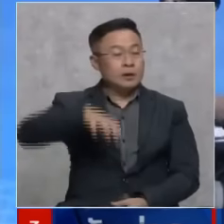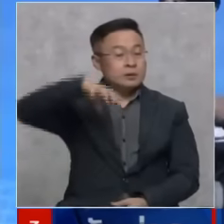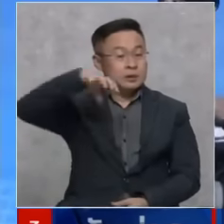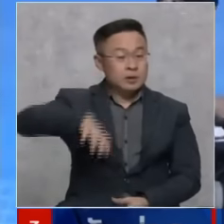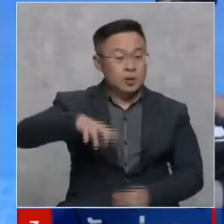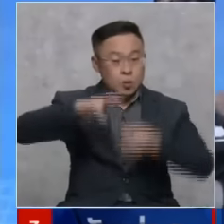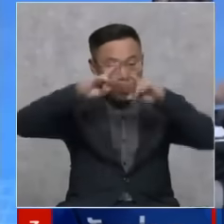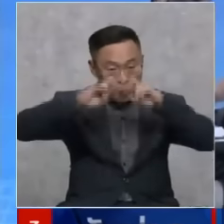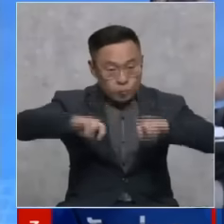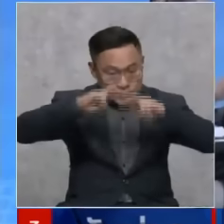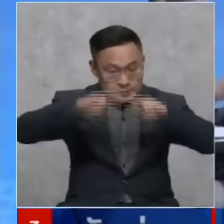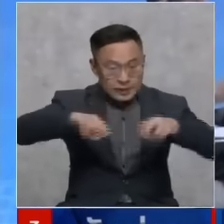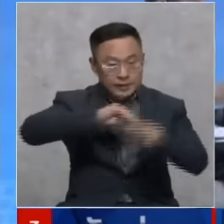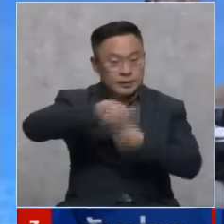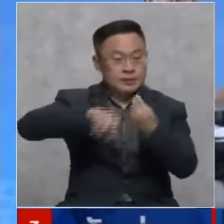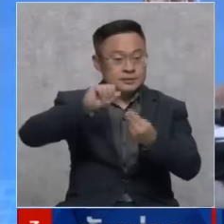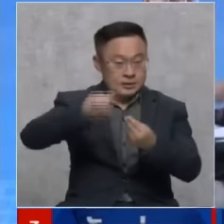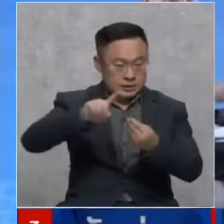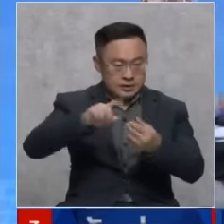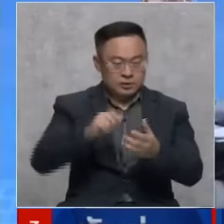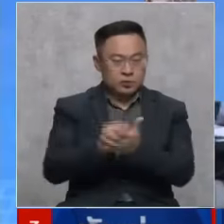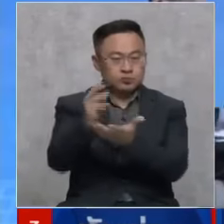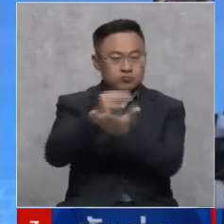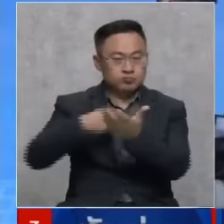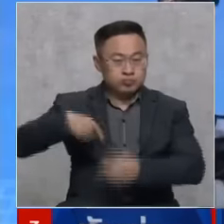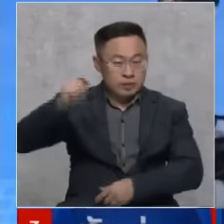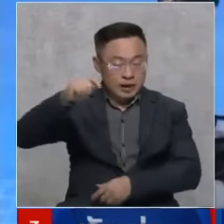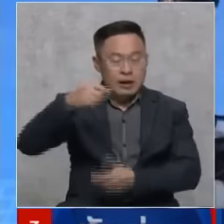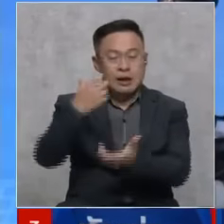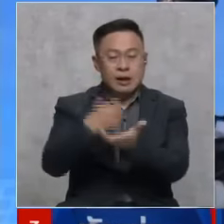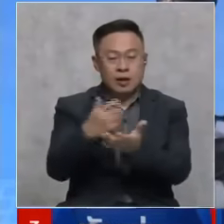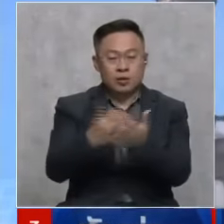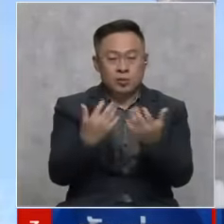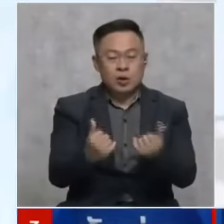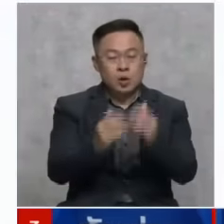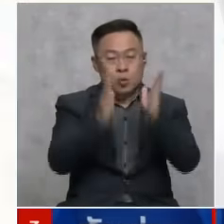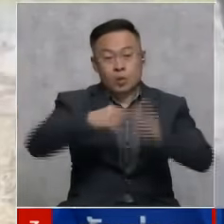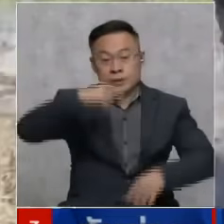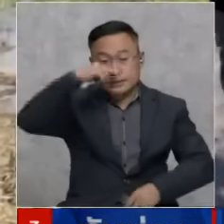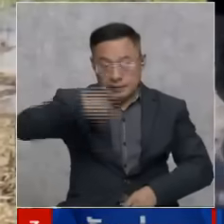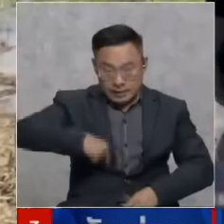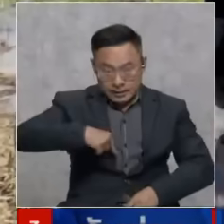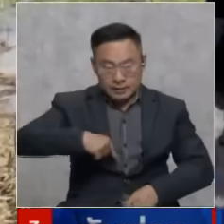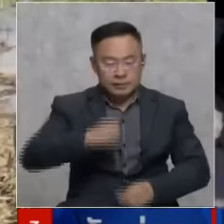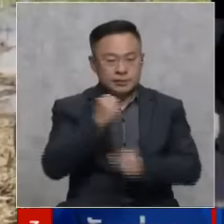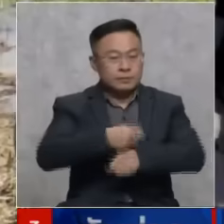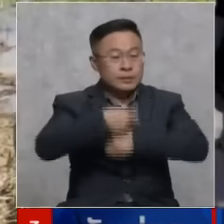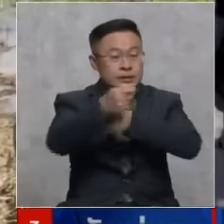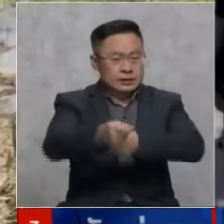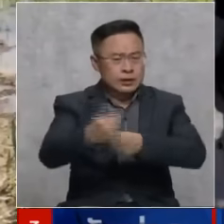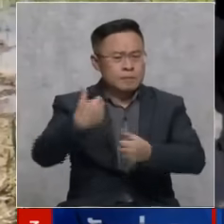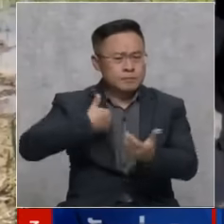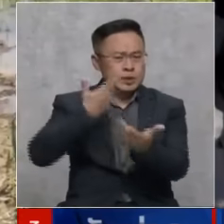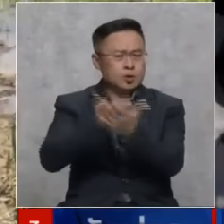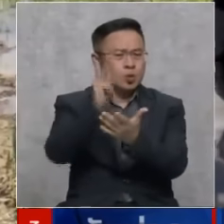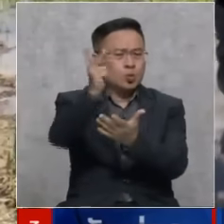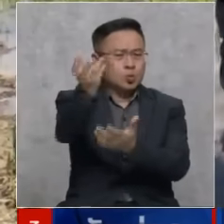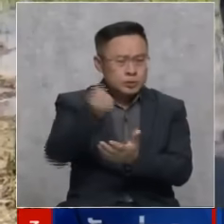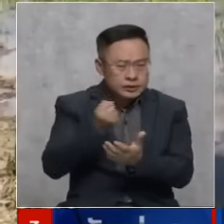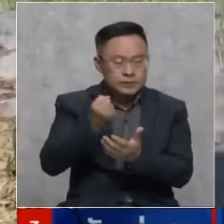จป่วยอึ้งภากรระบุเกษตรกรไทยมีหนี้เฉลี่ยมากถึง 450,000 บาทต่อครัวเรือนและมีแนวโน้มเพิ่มขึ้นอย่